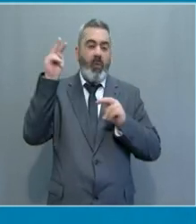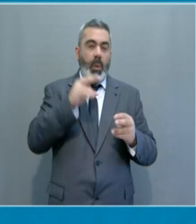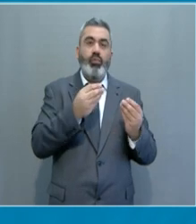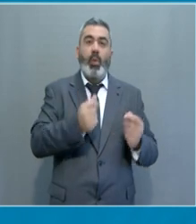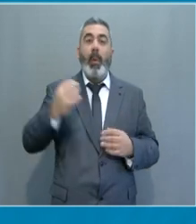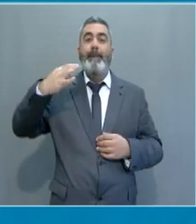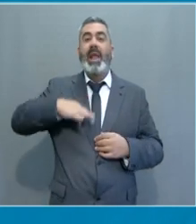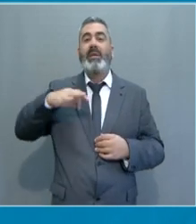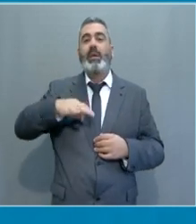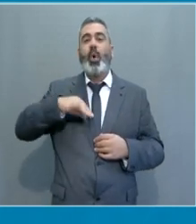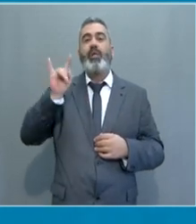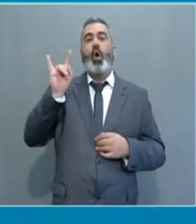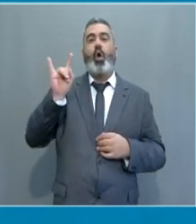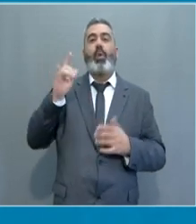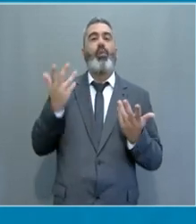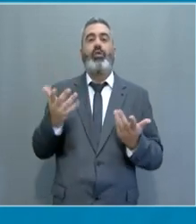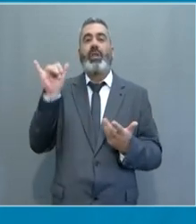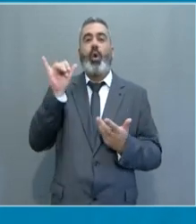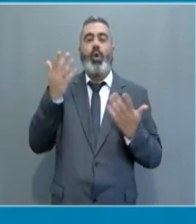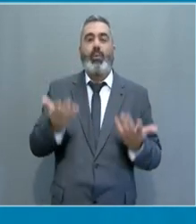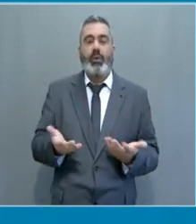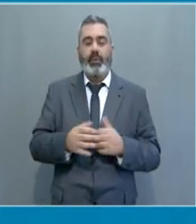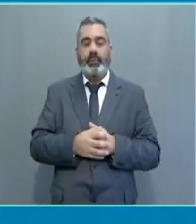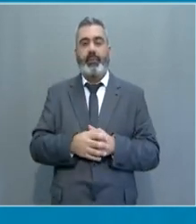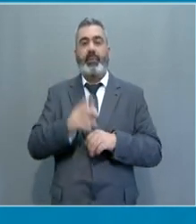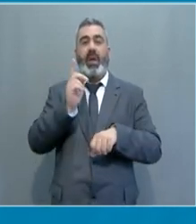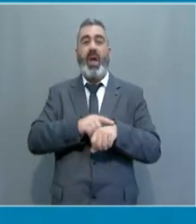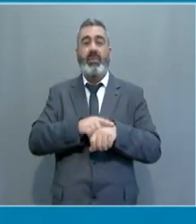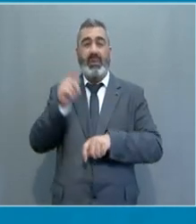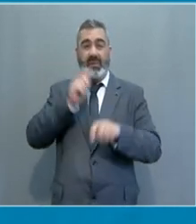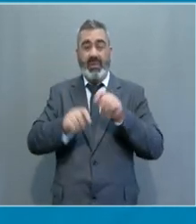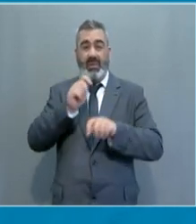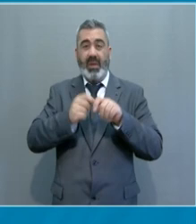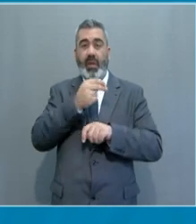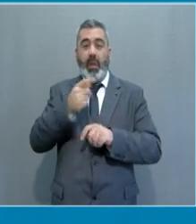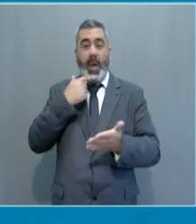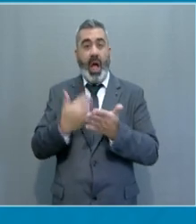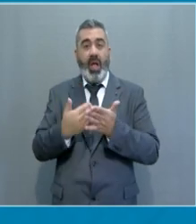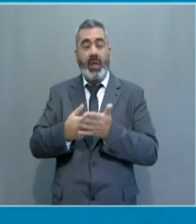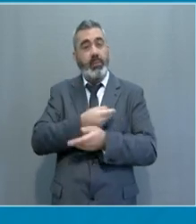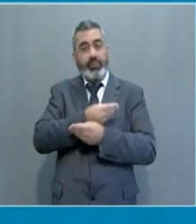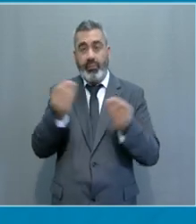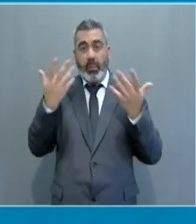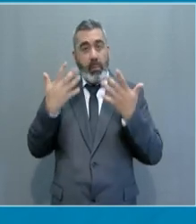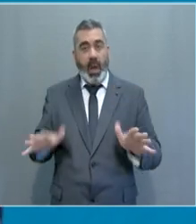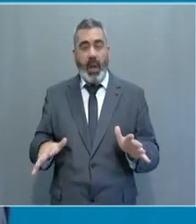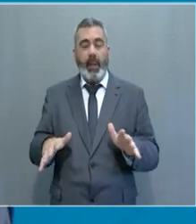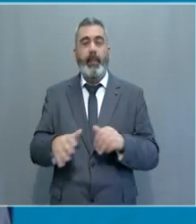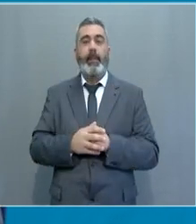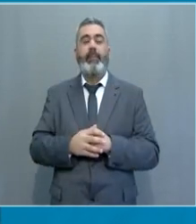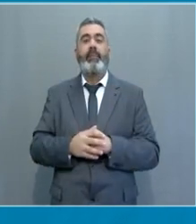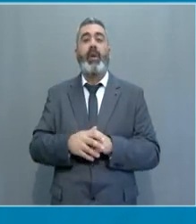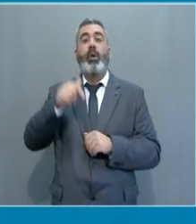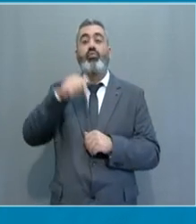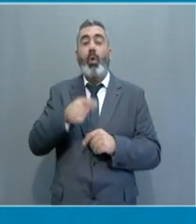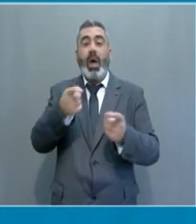υδρογόνου. Τα έργα αποθήκευσης ισχύως 2 GW στις λιγνητικές περιοχές που έχουν αδειοδοτηθεί ήδη από τη Ρυθμιστική Αρχή Ενέργειας. Τη δέσμη